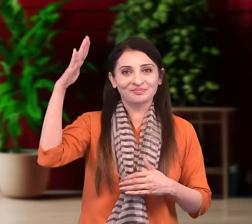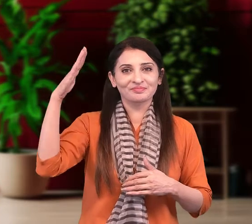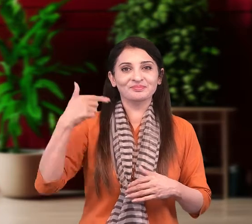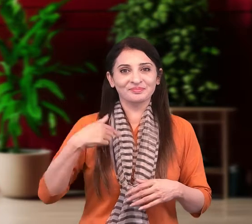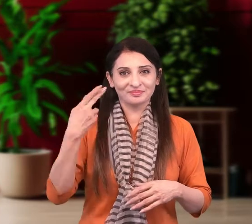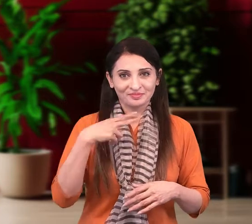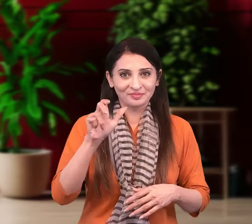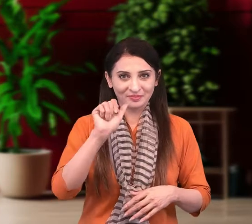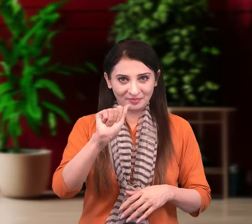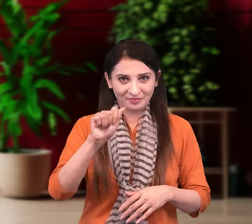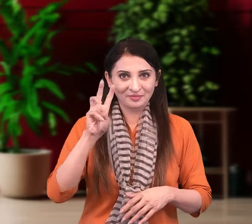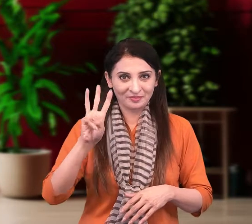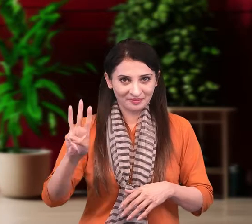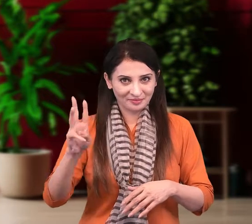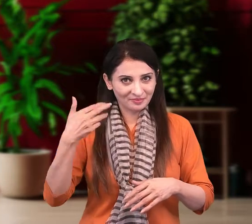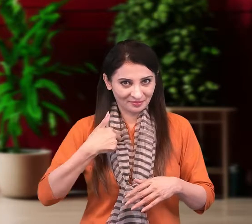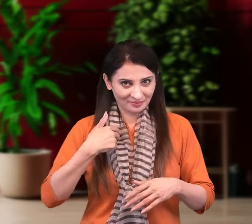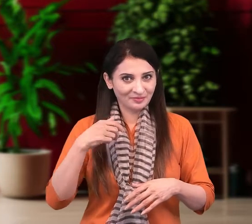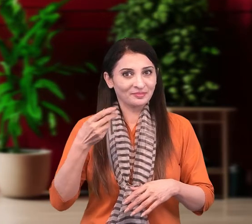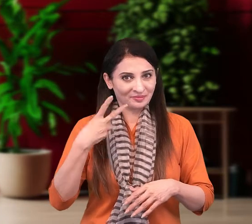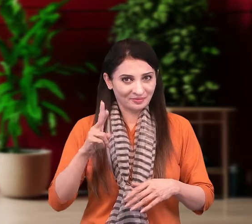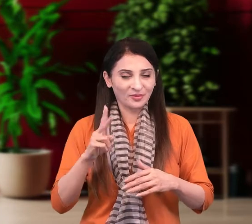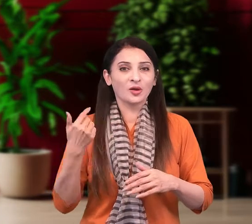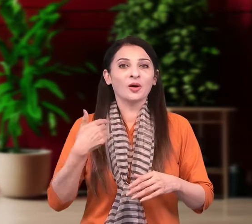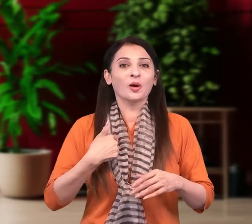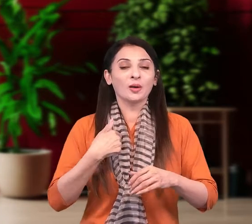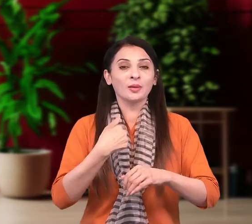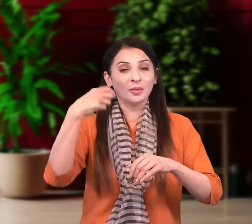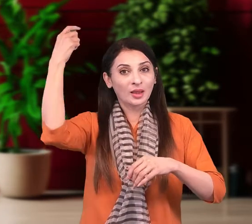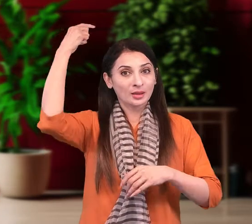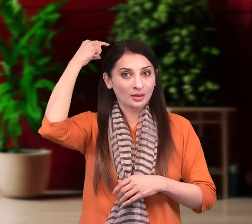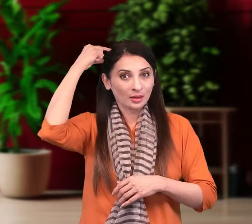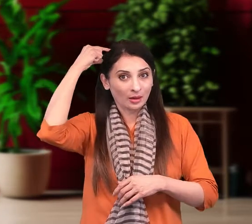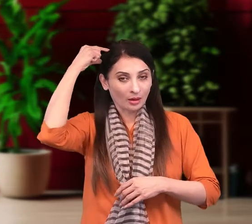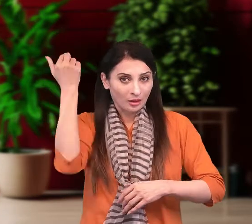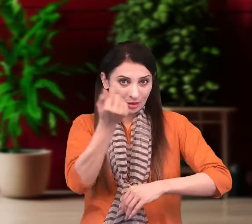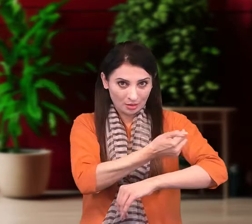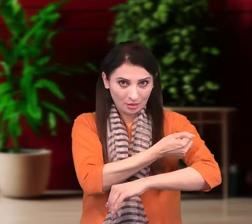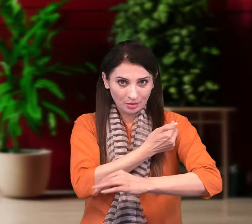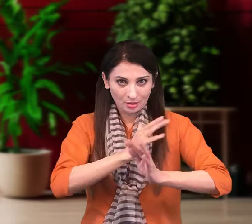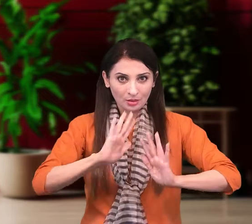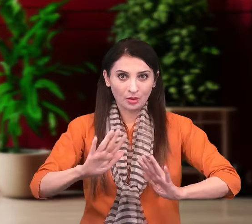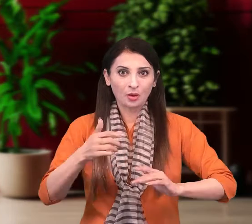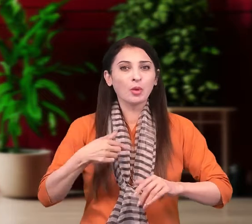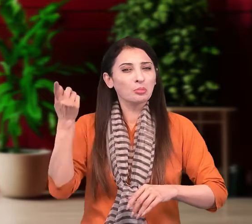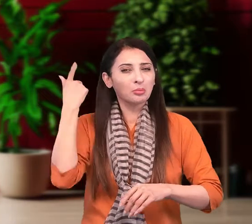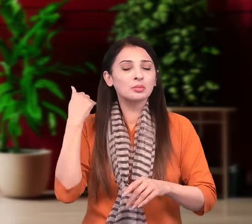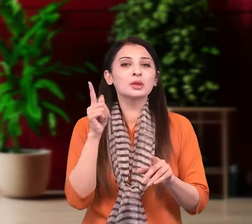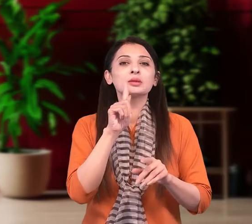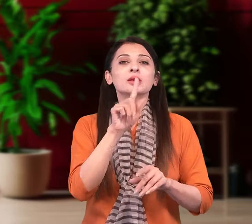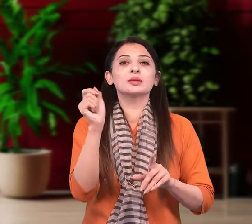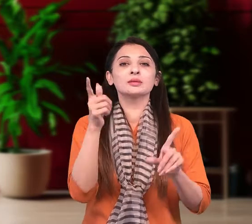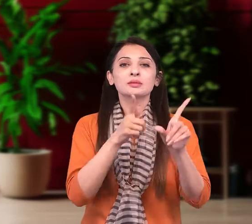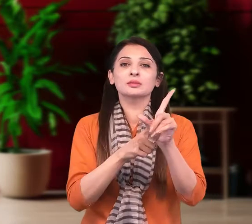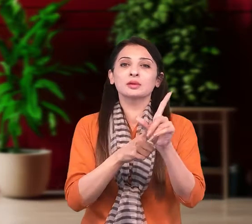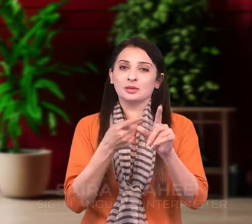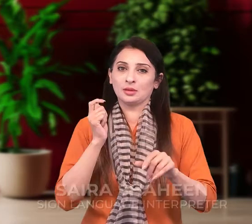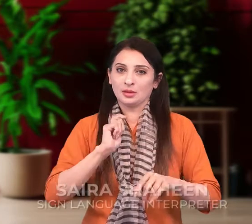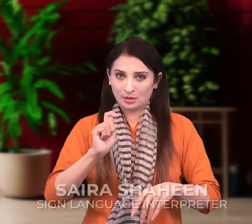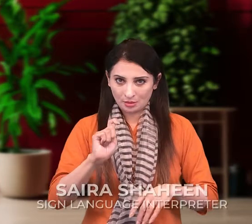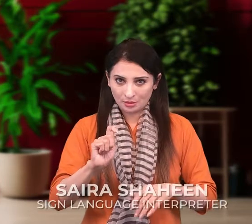अस्सलाम वालेकुम, मेरा नाम आमिना वज़ीर है। मैं एक साइकोथेरेपिस्ट हूँ और मैं इस शोबे में पिछले तकरीबन 10 साल से